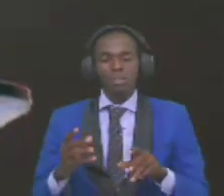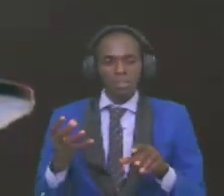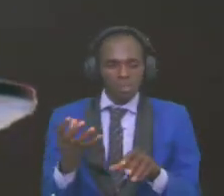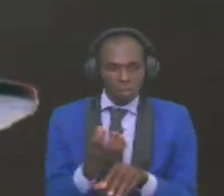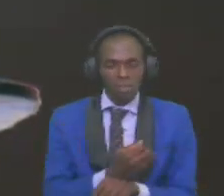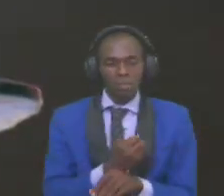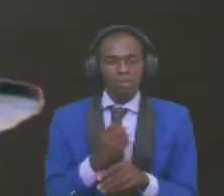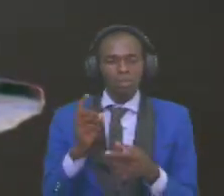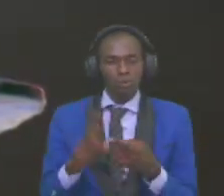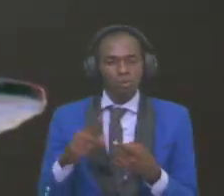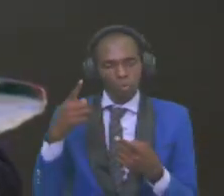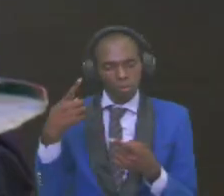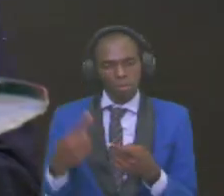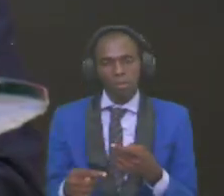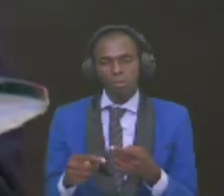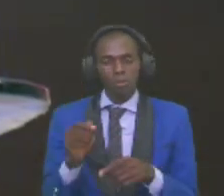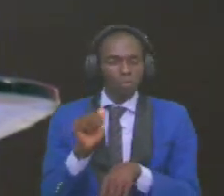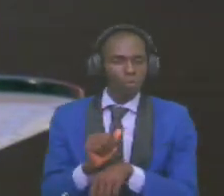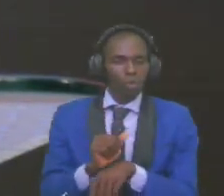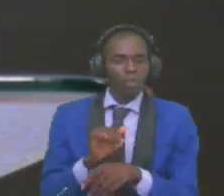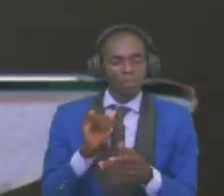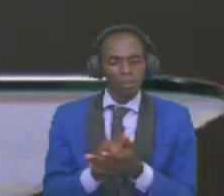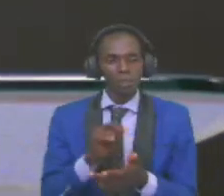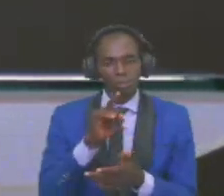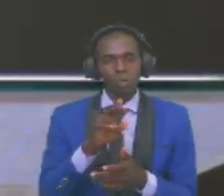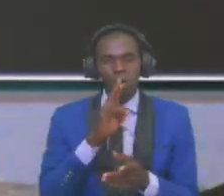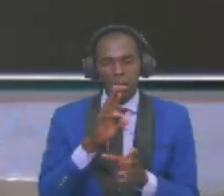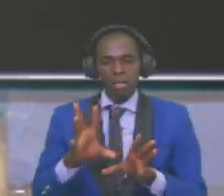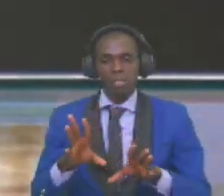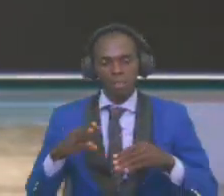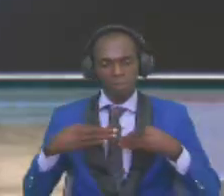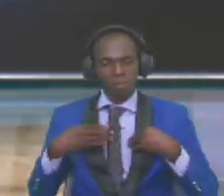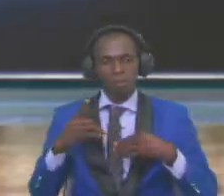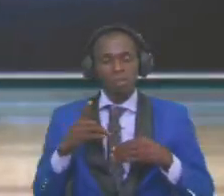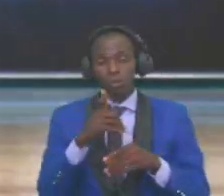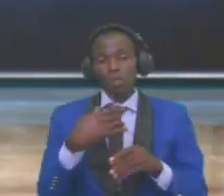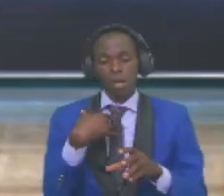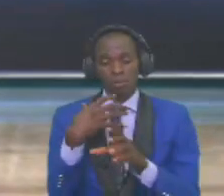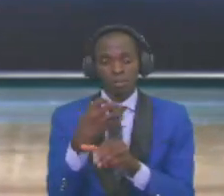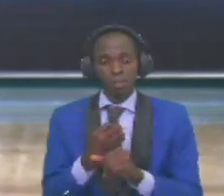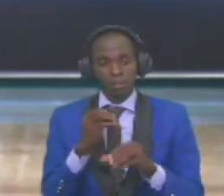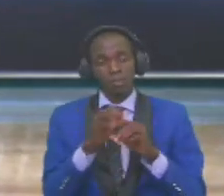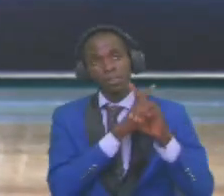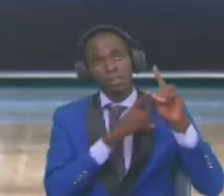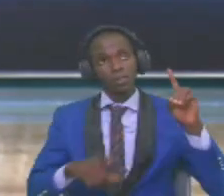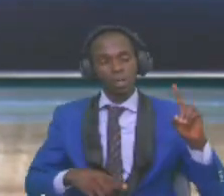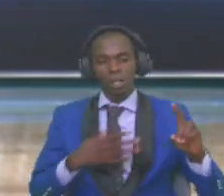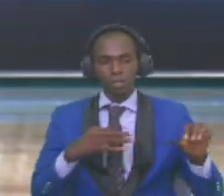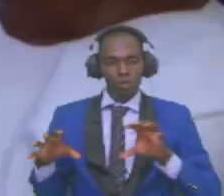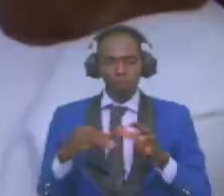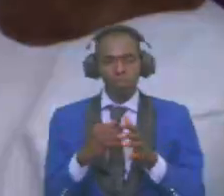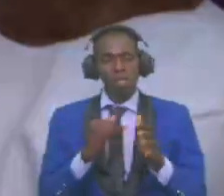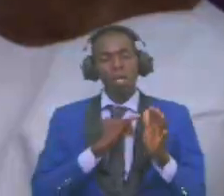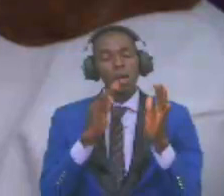et promenades au ministère que tu as reçu dans le seigneur à faire de l'autre bière remplies je prie